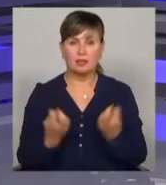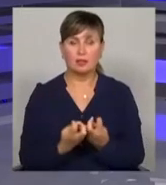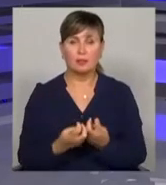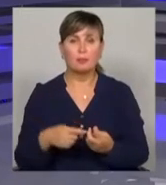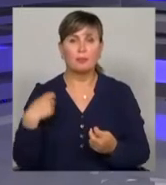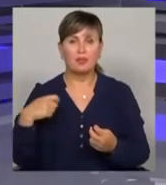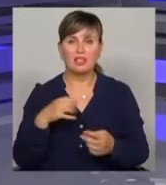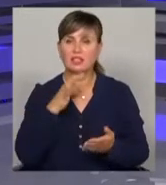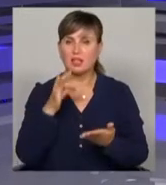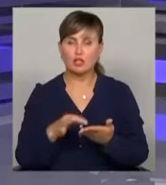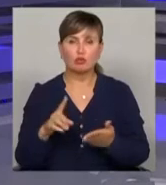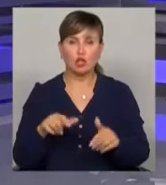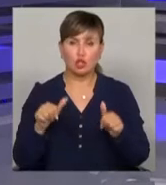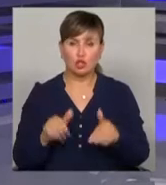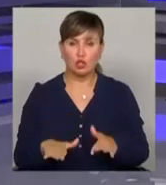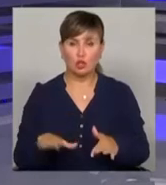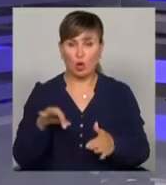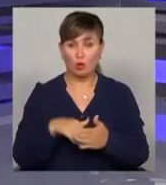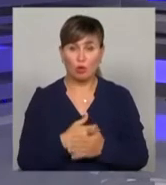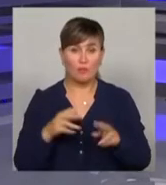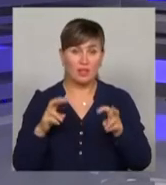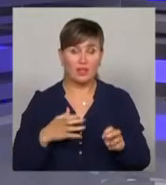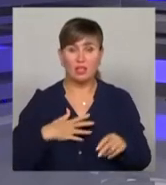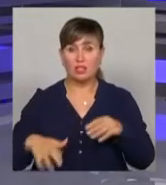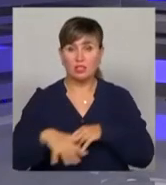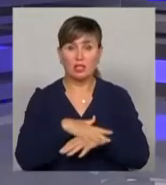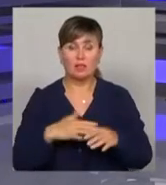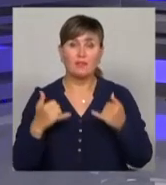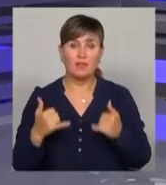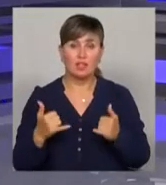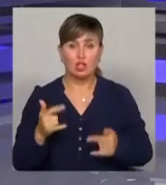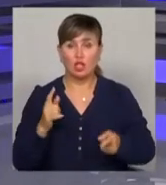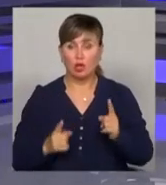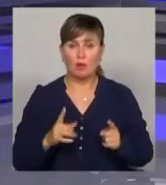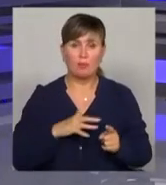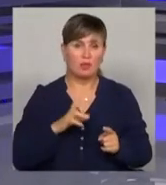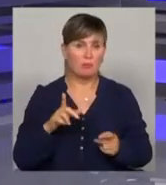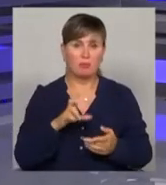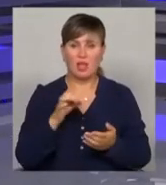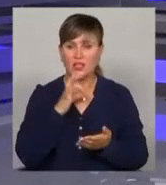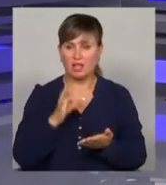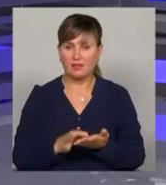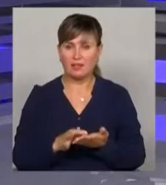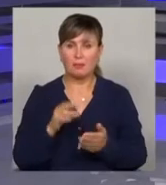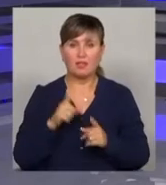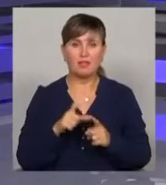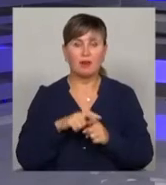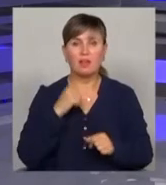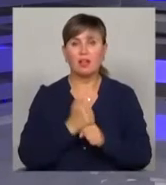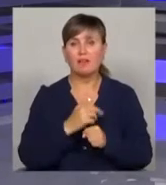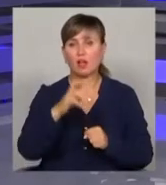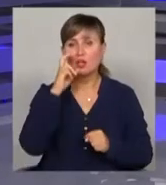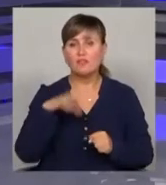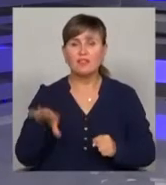Президент отметил, что решение о новом названии нашей страны в нынешних реалиях было бы безответственным. По словам главы государства,